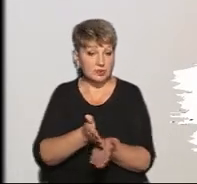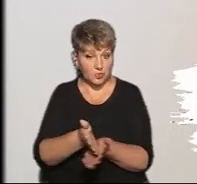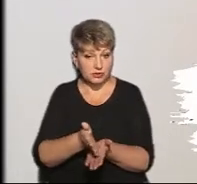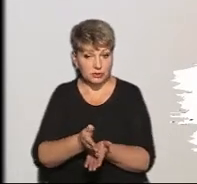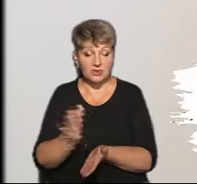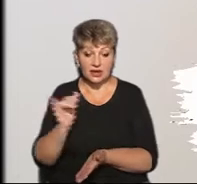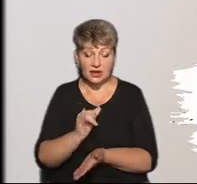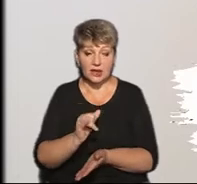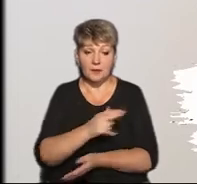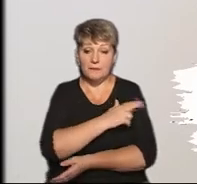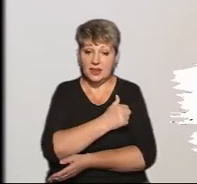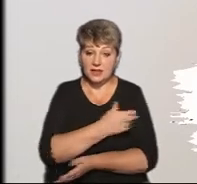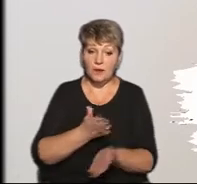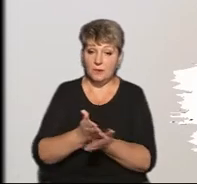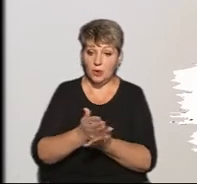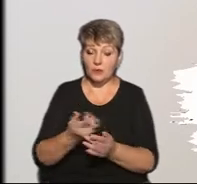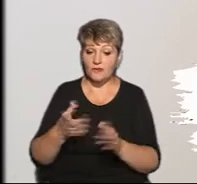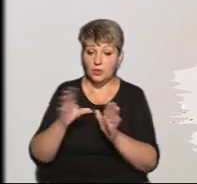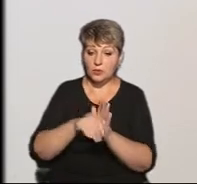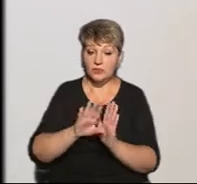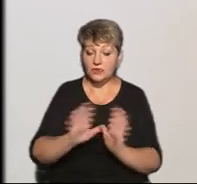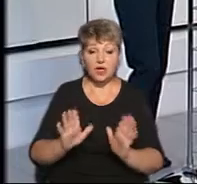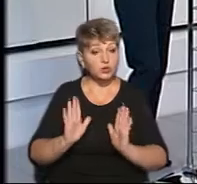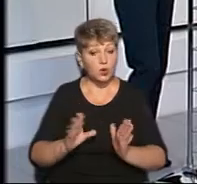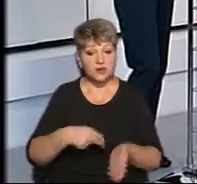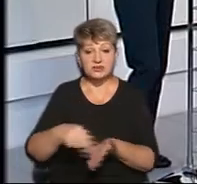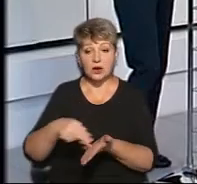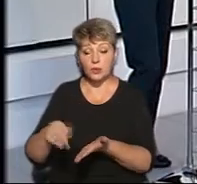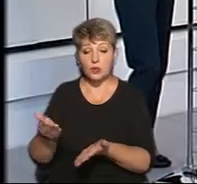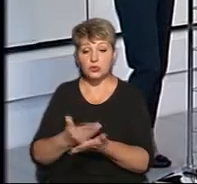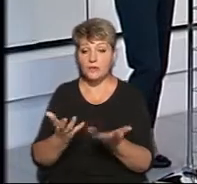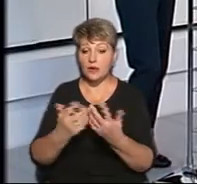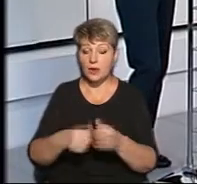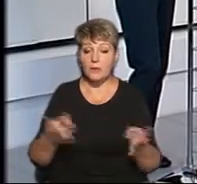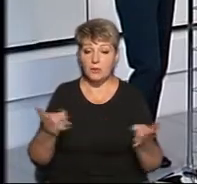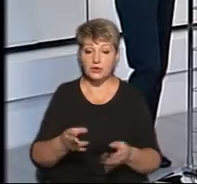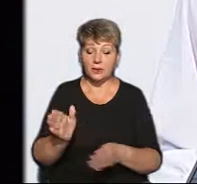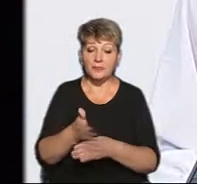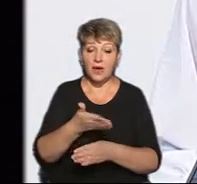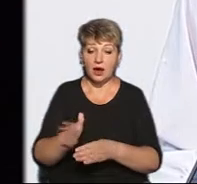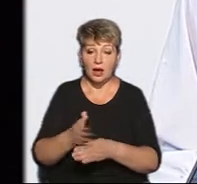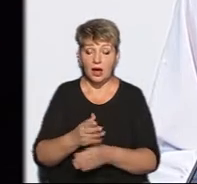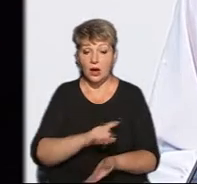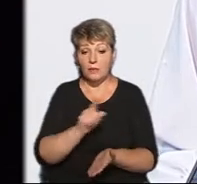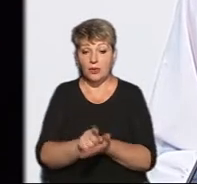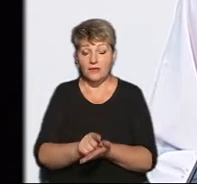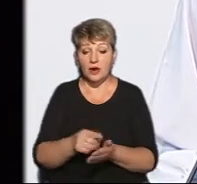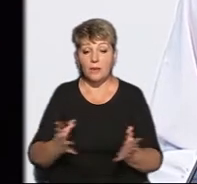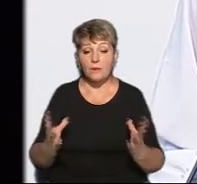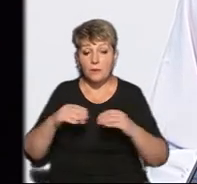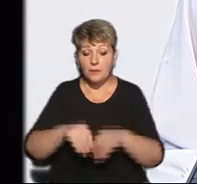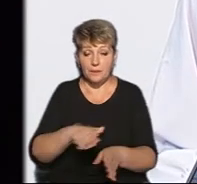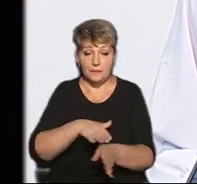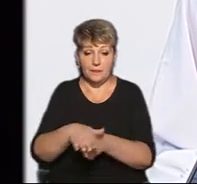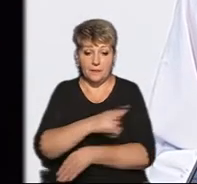медичні послуги, вони ж в себе включають не тільки там закупку якогось нового обладнання. Потрібні кадри, потрібна комплексна медична програма